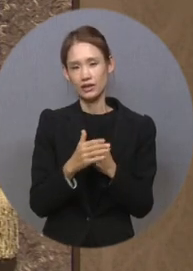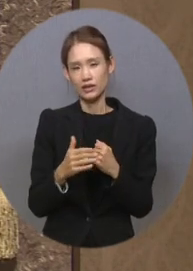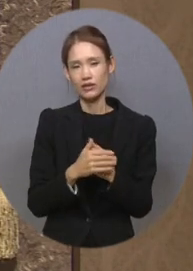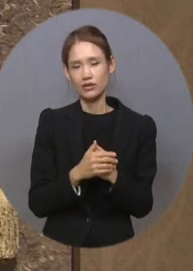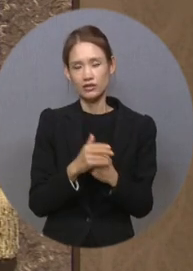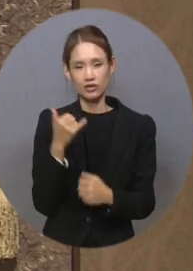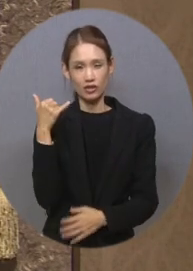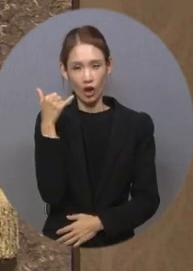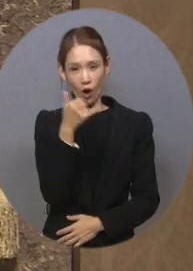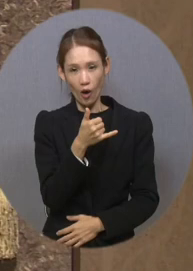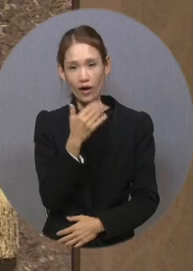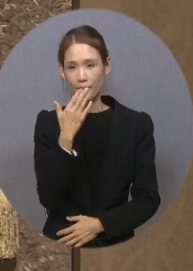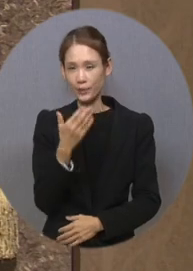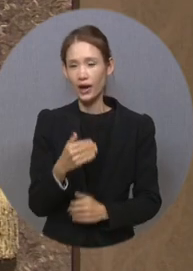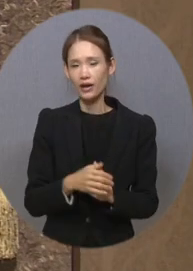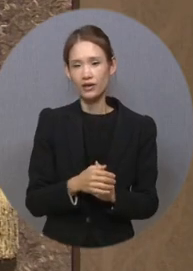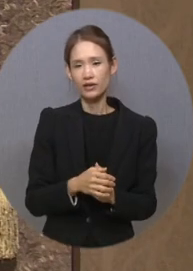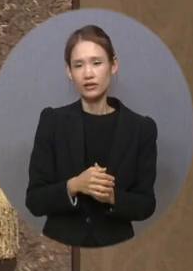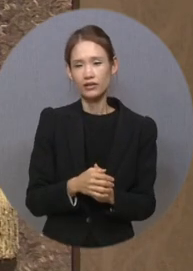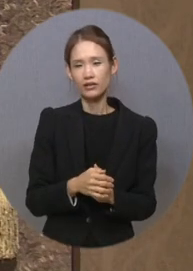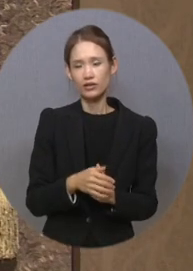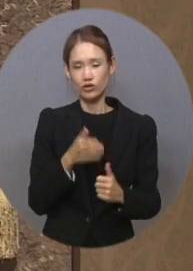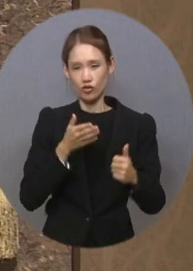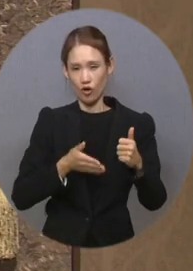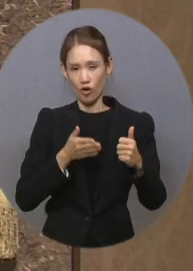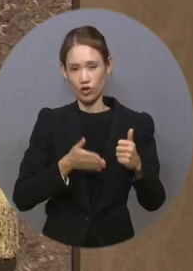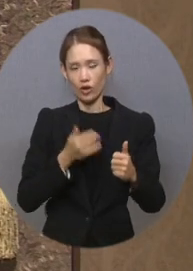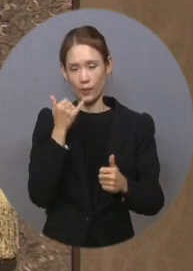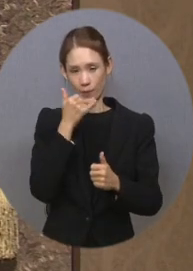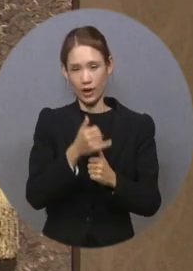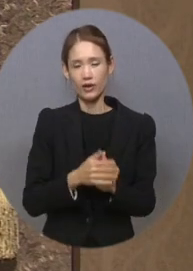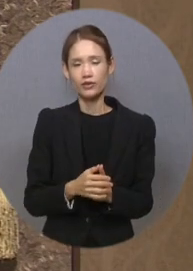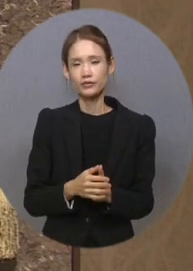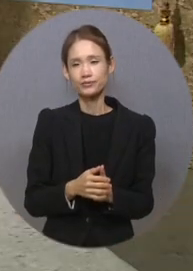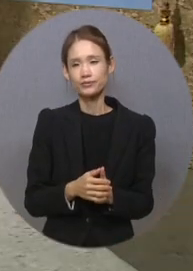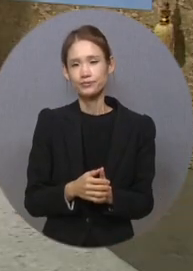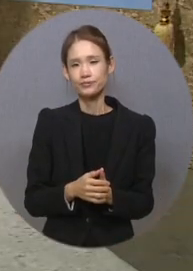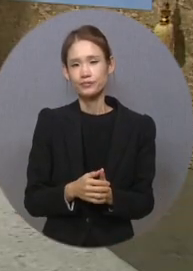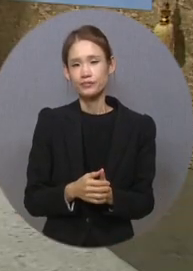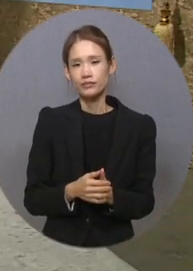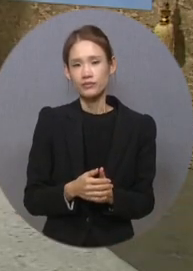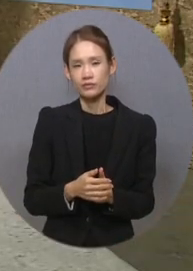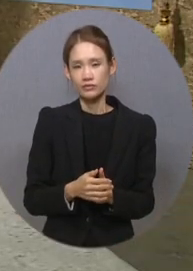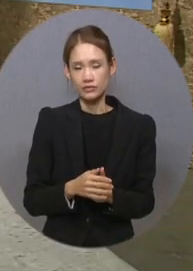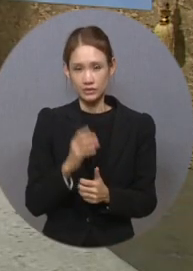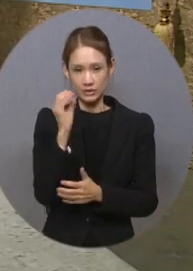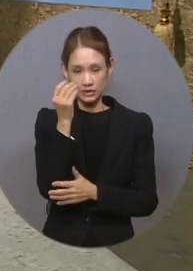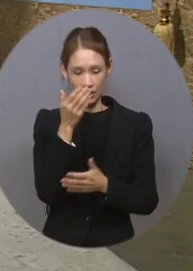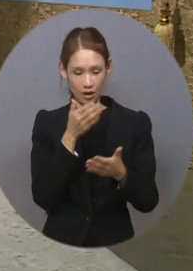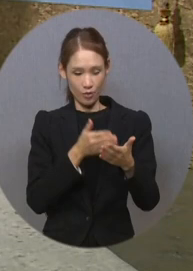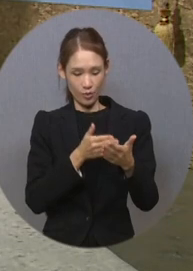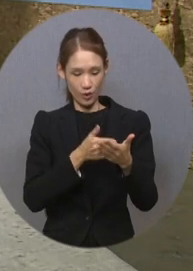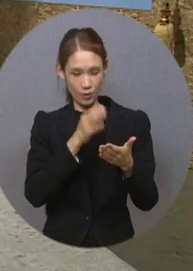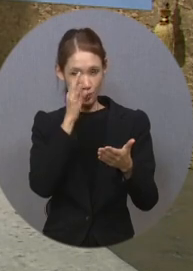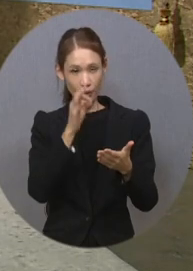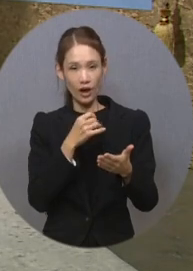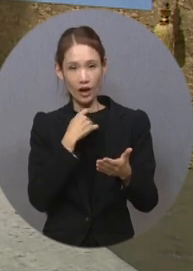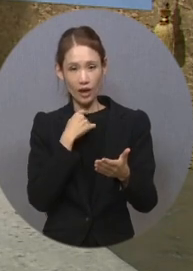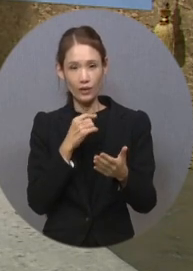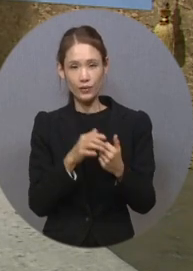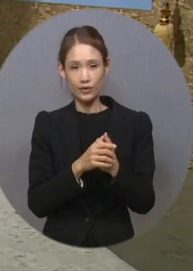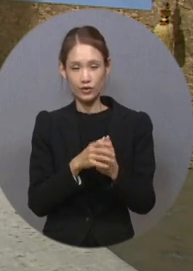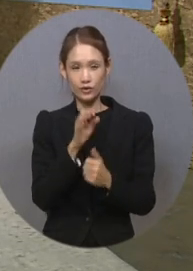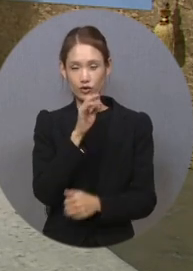때문에. 연락도 할 수 있고 권유도 네. 할 수 있고 그런 것이죠. 예, 또 제가 기사로도 접했었거든요. 이제 여수시에서